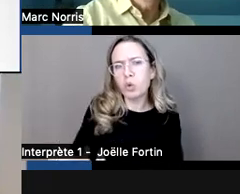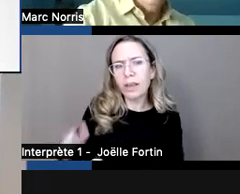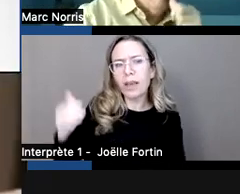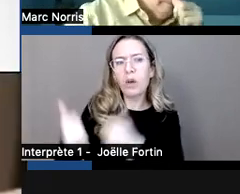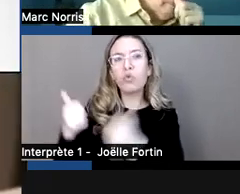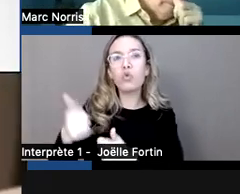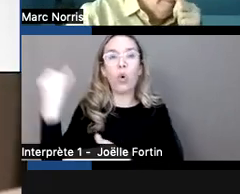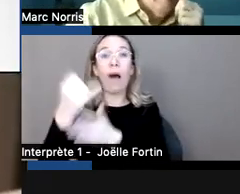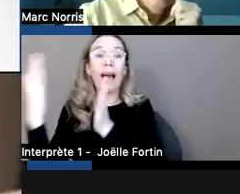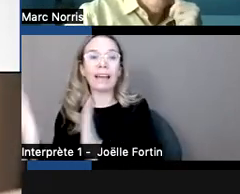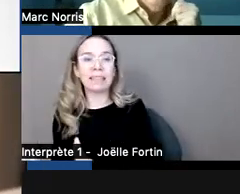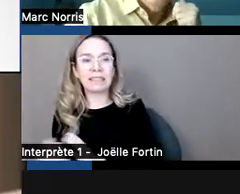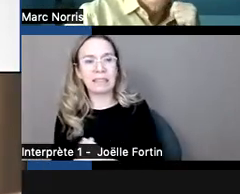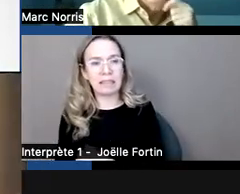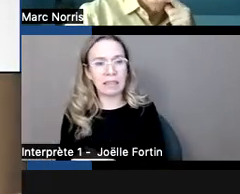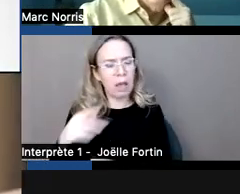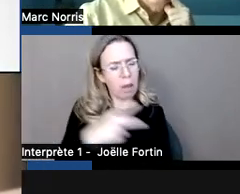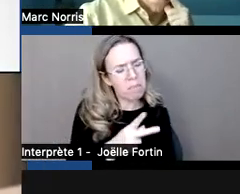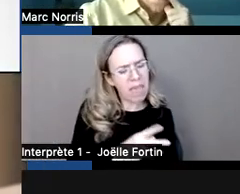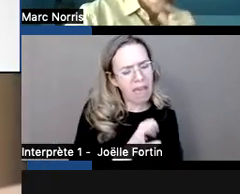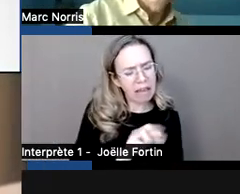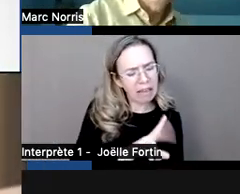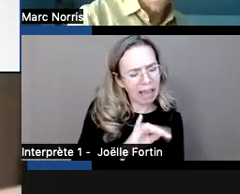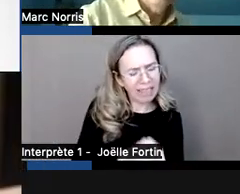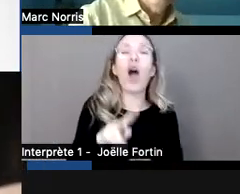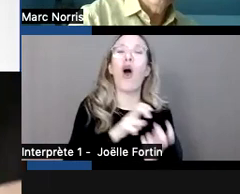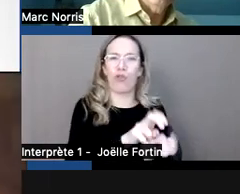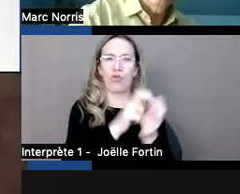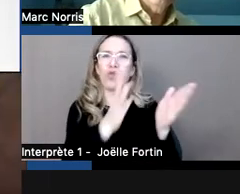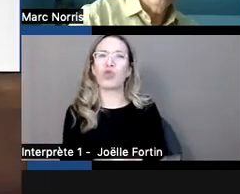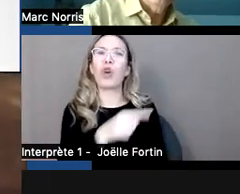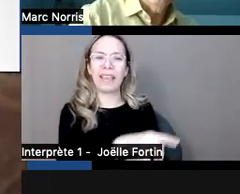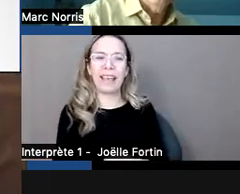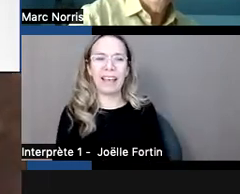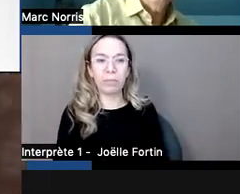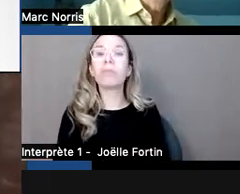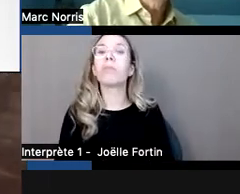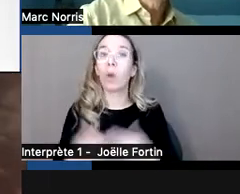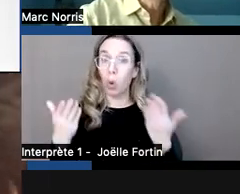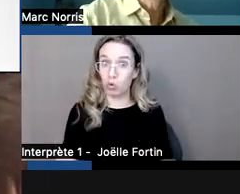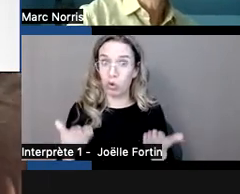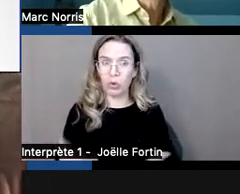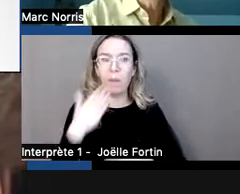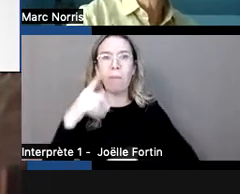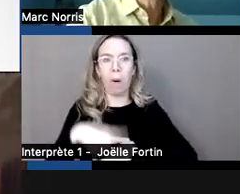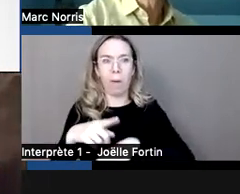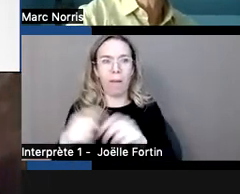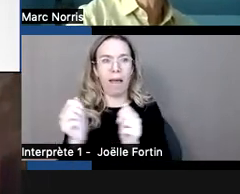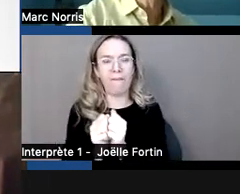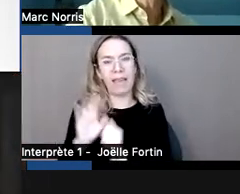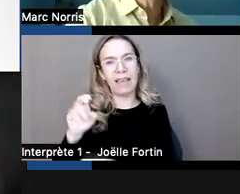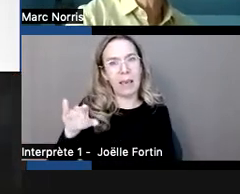un artiste. Pierre Cardin, alors c'est un couturier. Aujourd'hui, elle passe un bon moment en compagnie